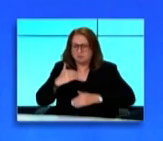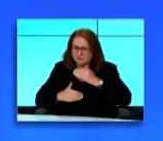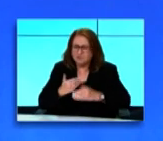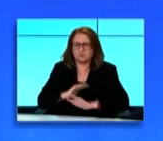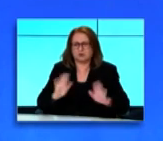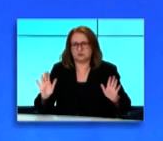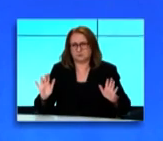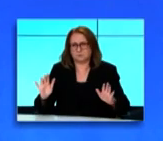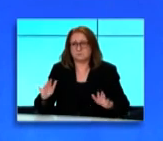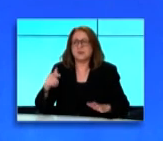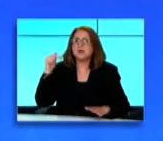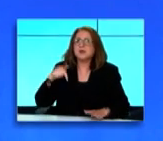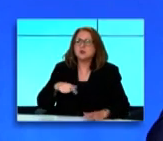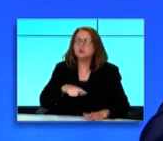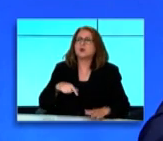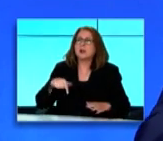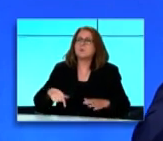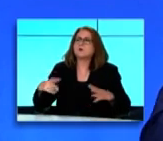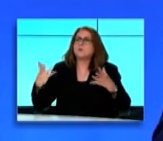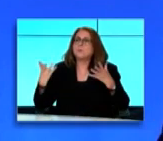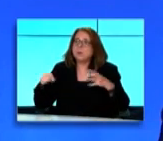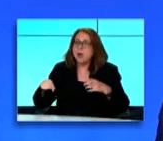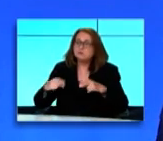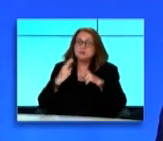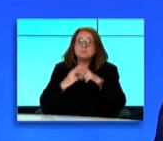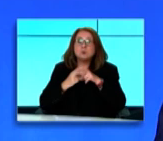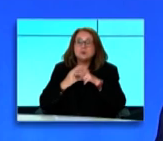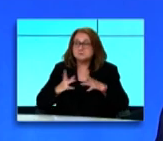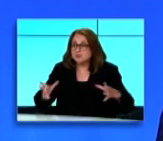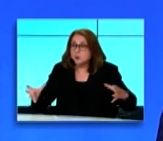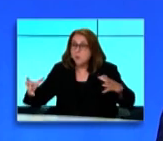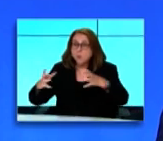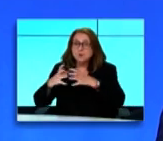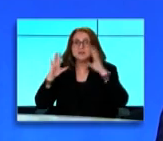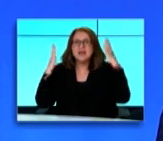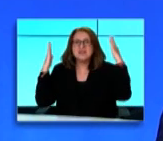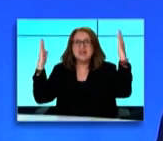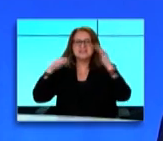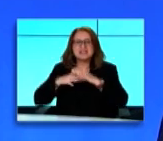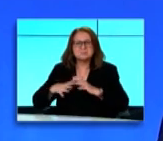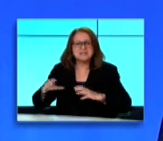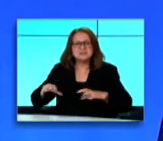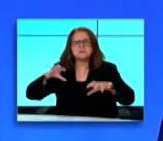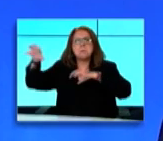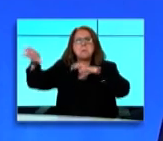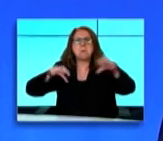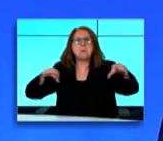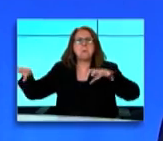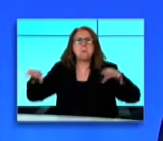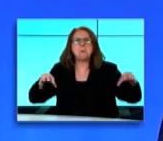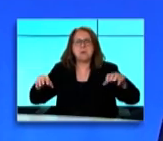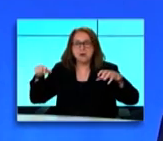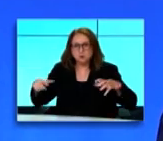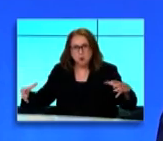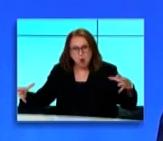στο Υπουργείο Περιβάλλοντος αποτελεί μια πολύ σημαντική θεσμική πρωτοβουλία. Από εκεί και πέρα,